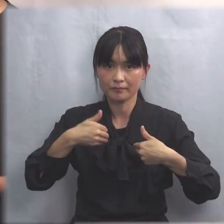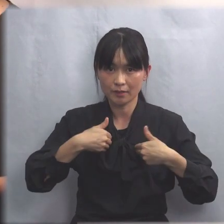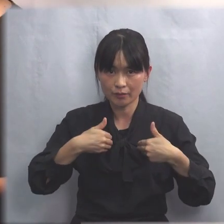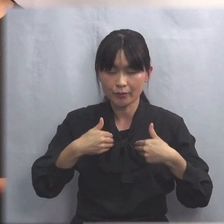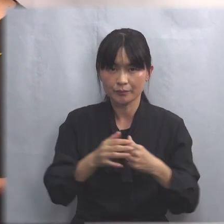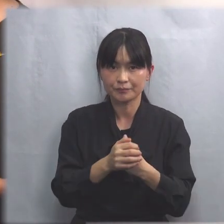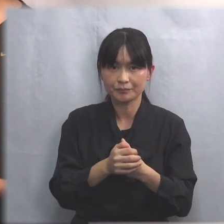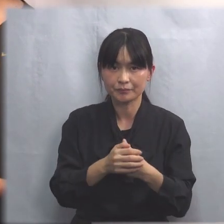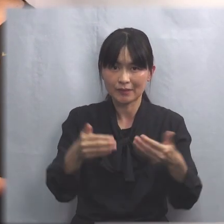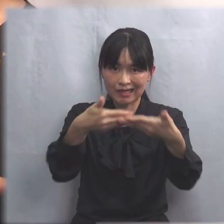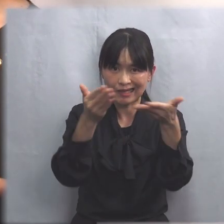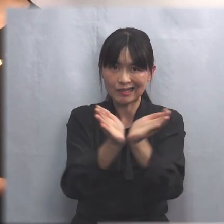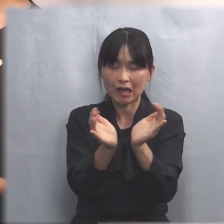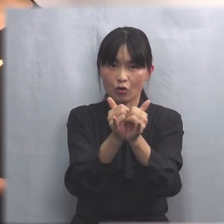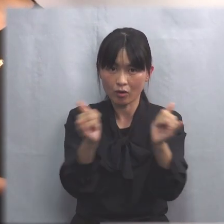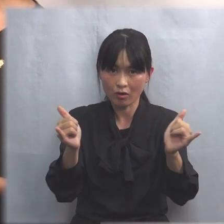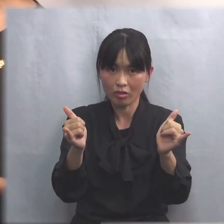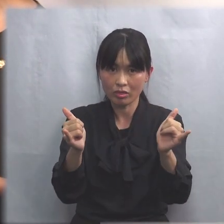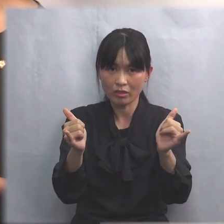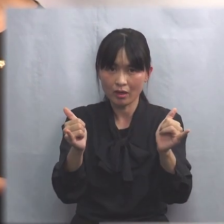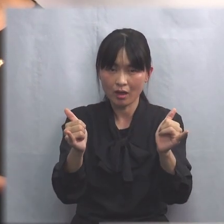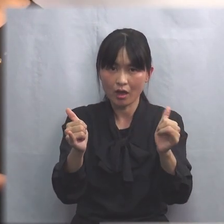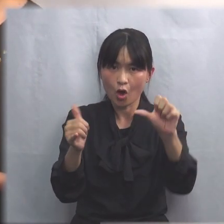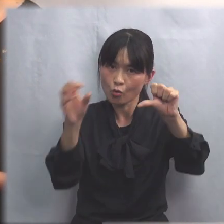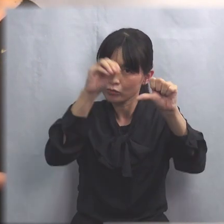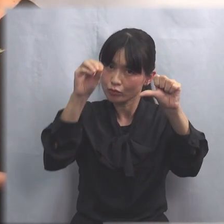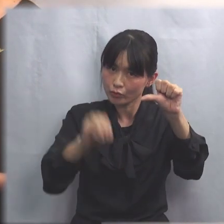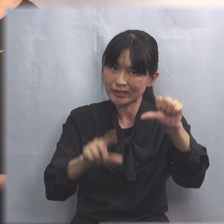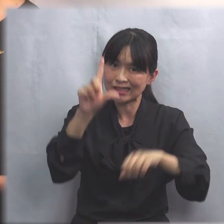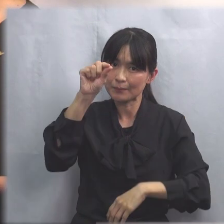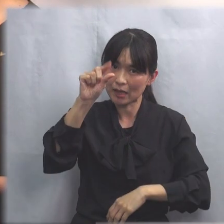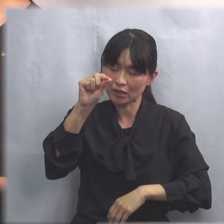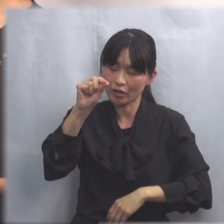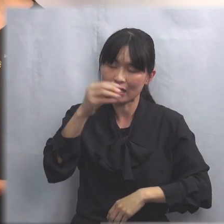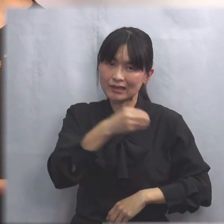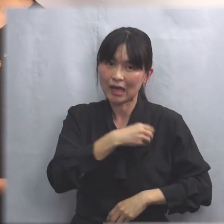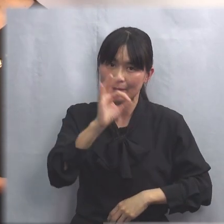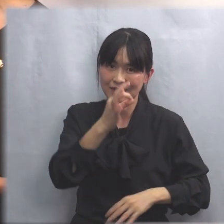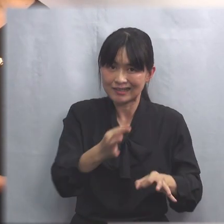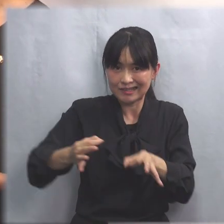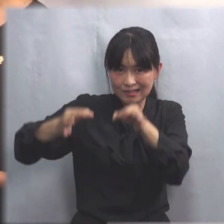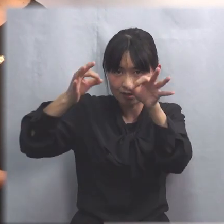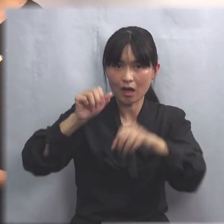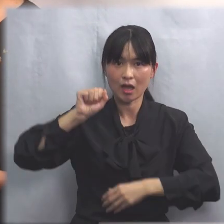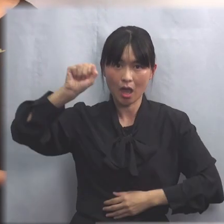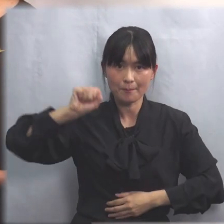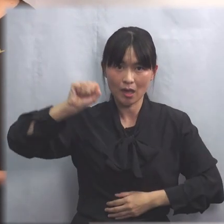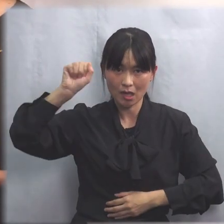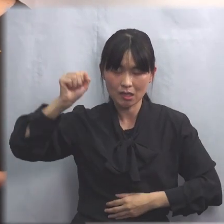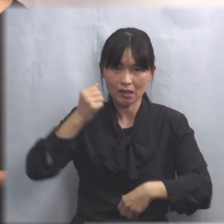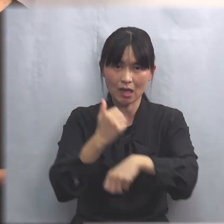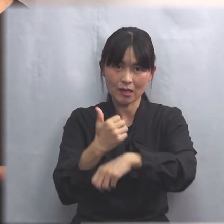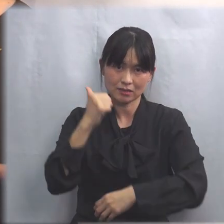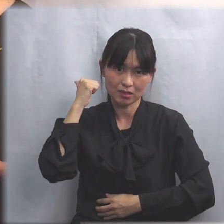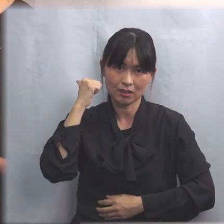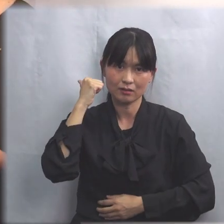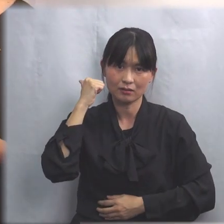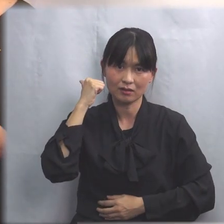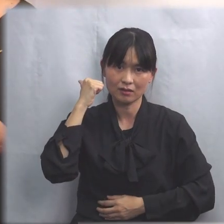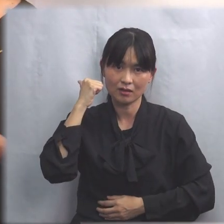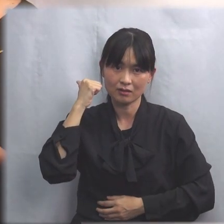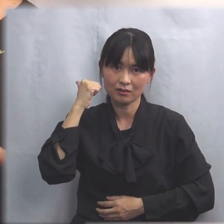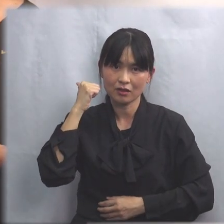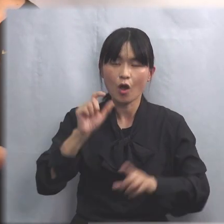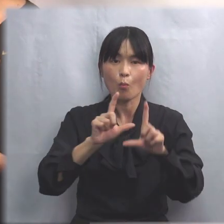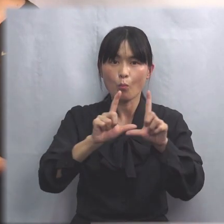5%를 목표로 1만 원 당비 인상 캠페인을 진행하자라고 하는 제안입니다. 그리고 일상적으로 지출하는 금액들을